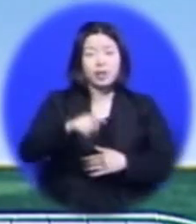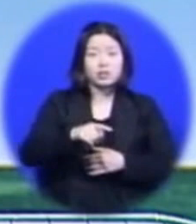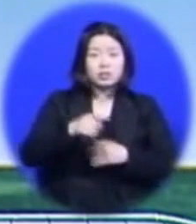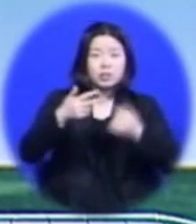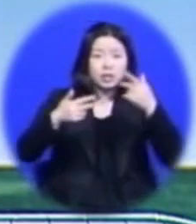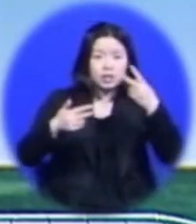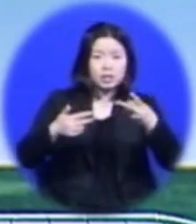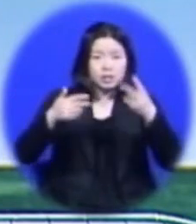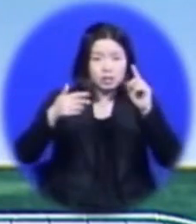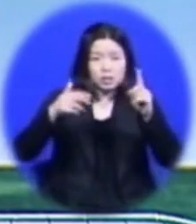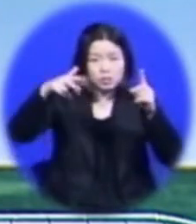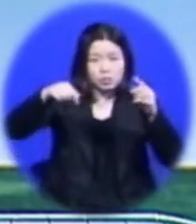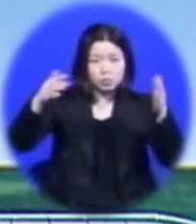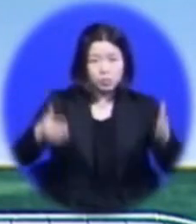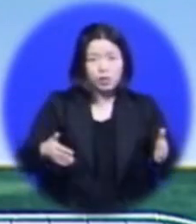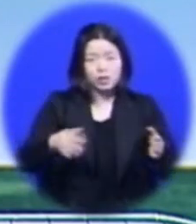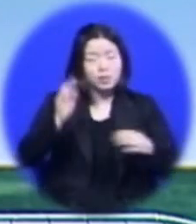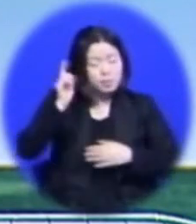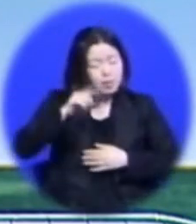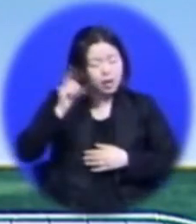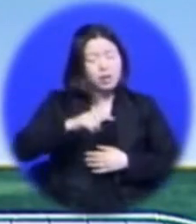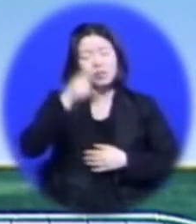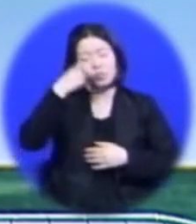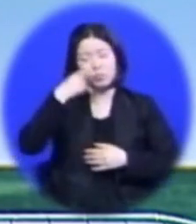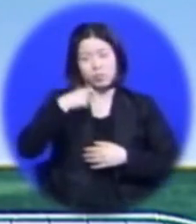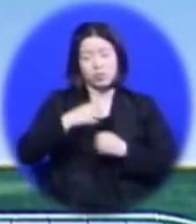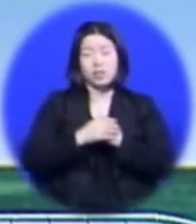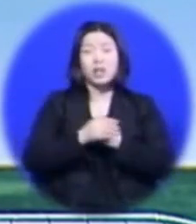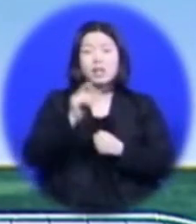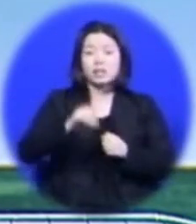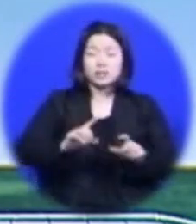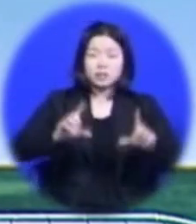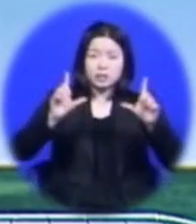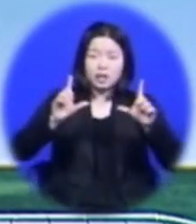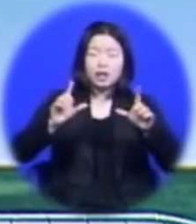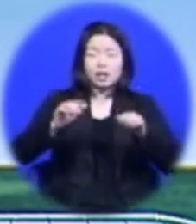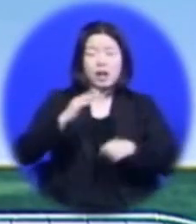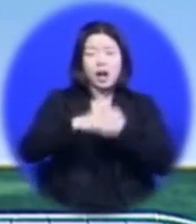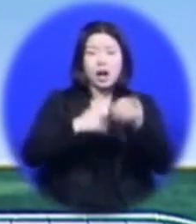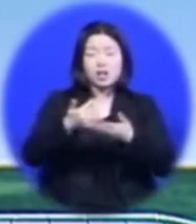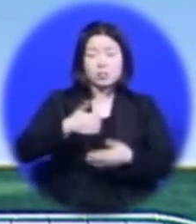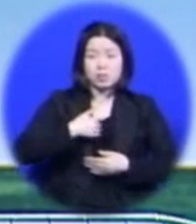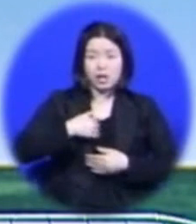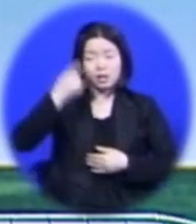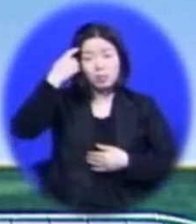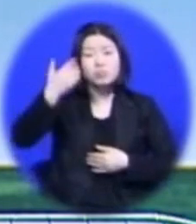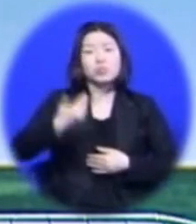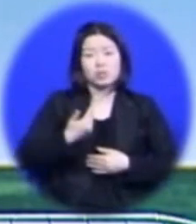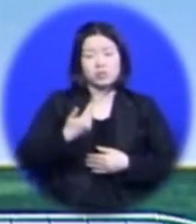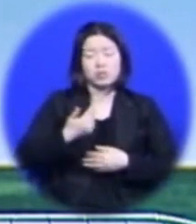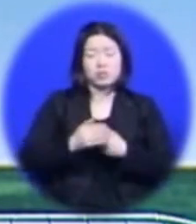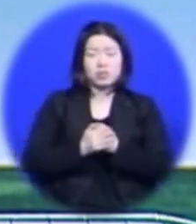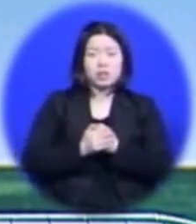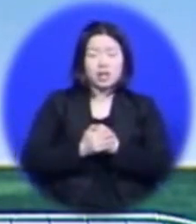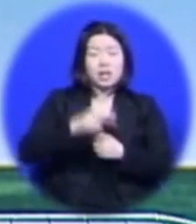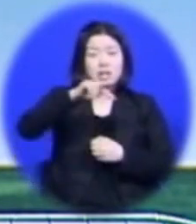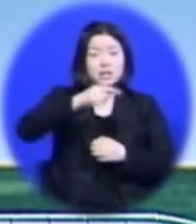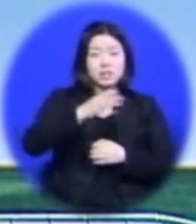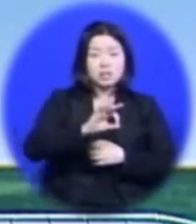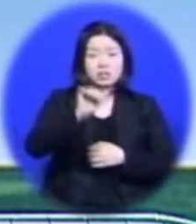주간은 매일 울었었다. 그날 하나님은 나에게 이렇게 물으셨단다.